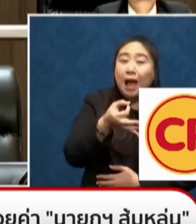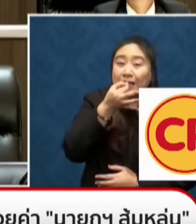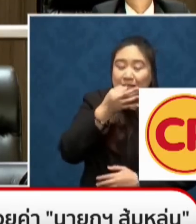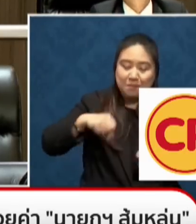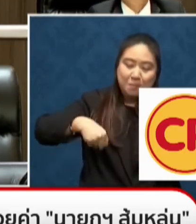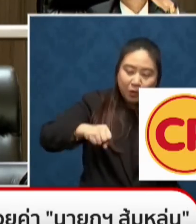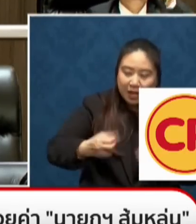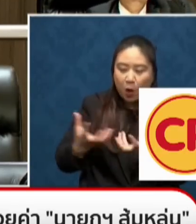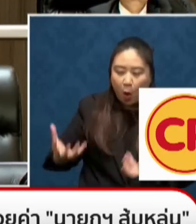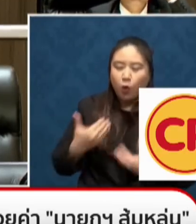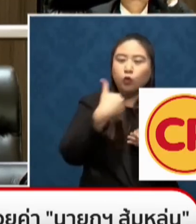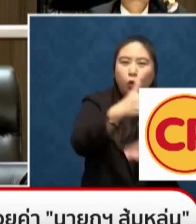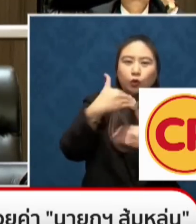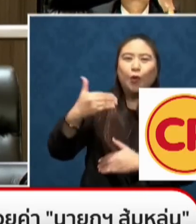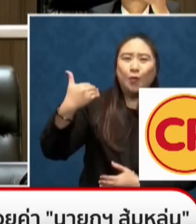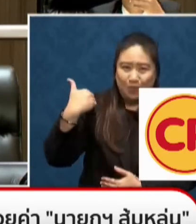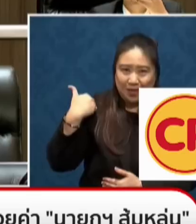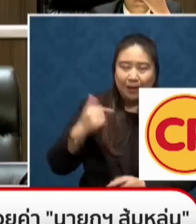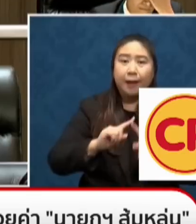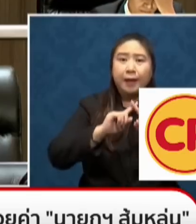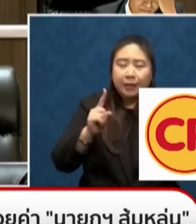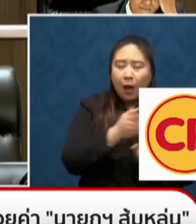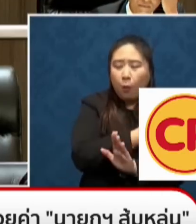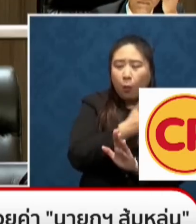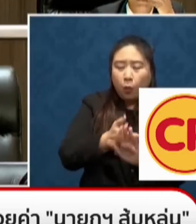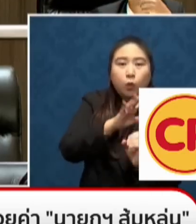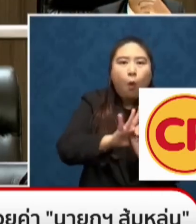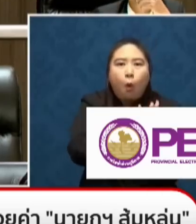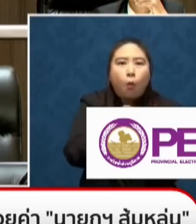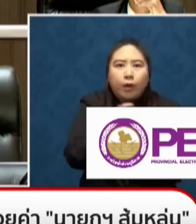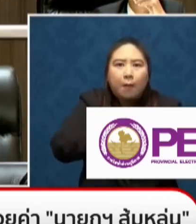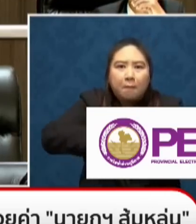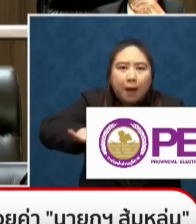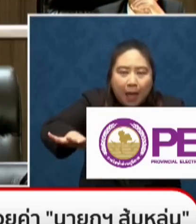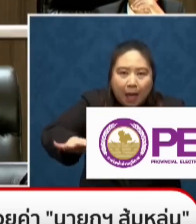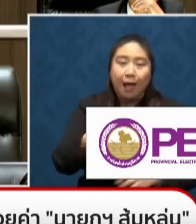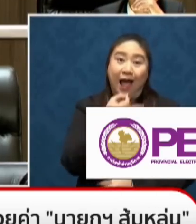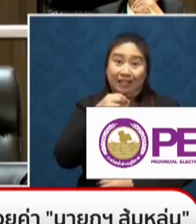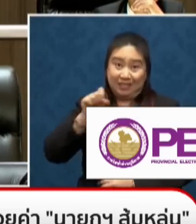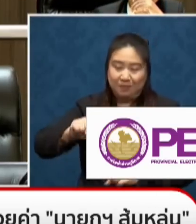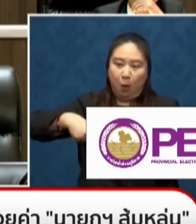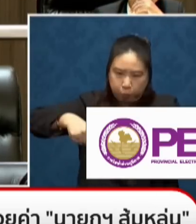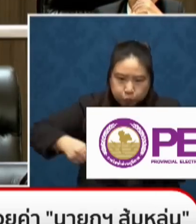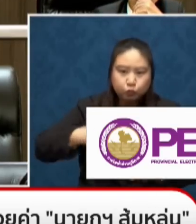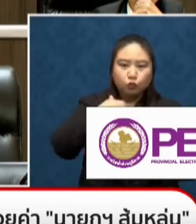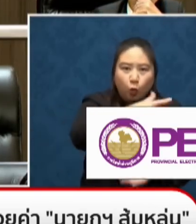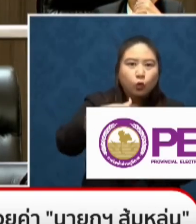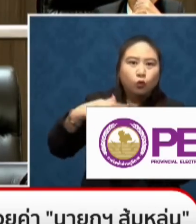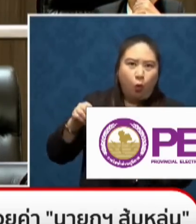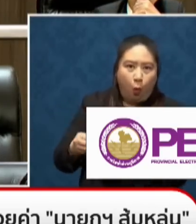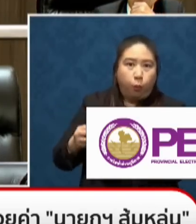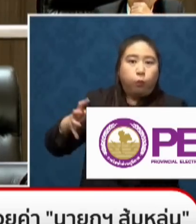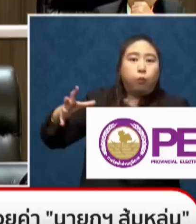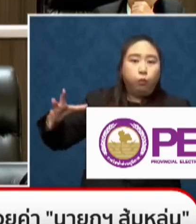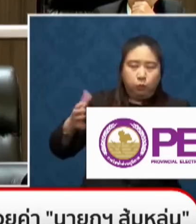านส่วนปัญหาแรงงานข้ามชาติเนี่ยก็ปฏิเสธไม่ได้ว่าประเทศไทยขาดแรงงานข้ามชาติไม่ได้เพราะว่าก็เป็นฟันเฟืองสำคัญในการขับเคลื่อน